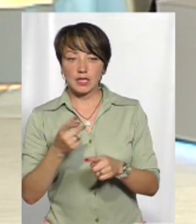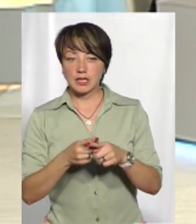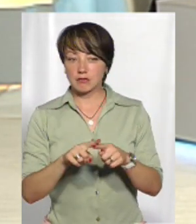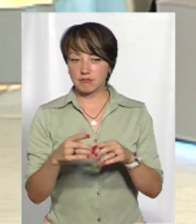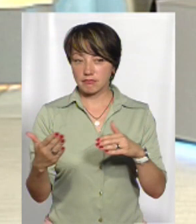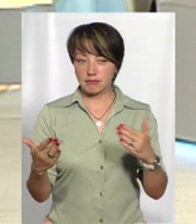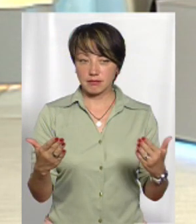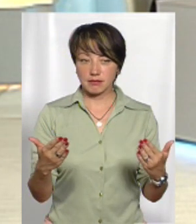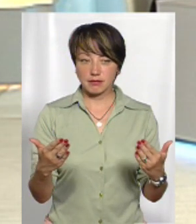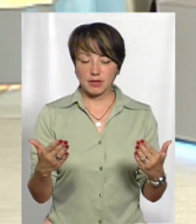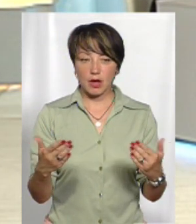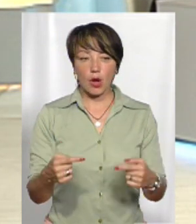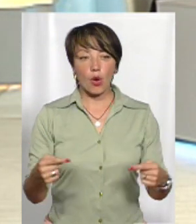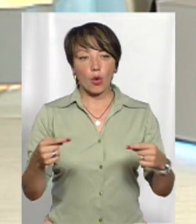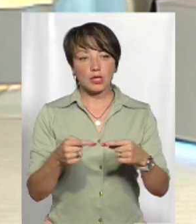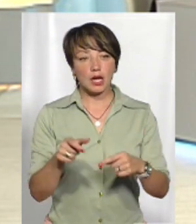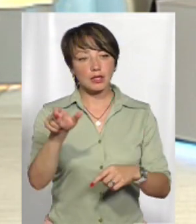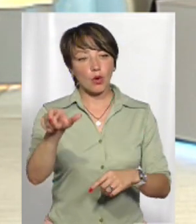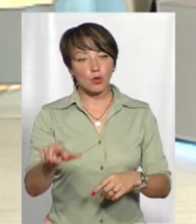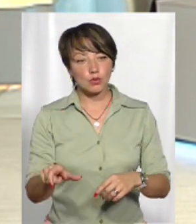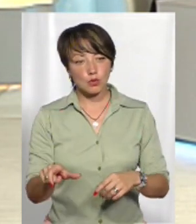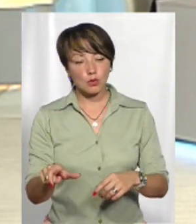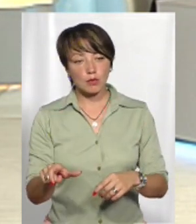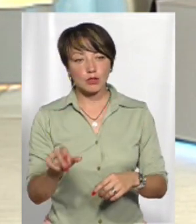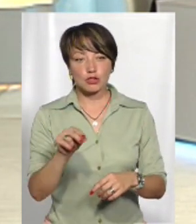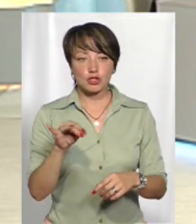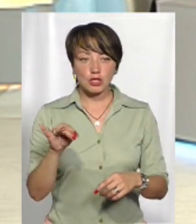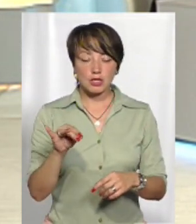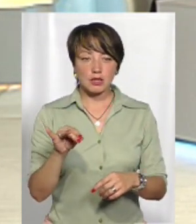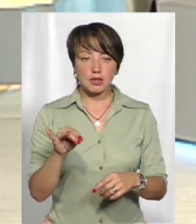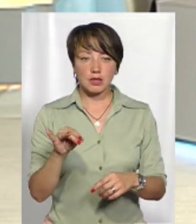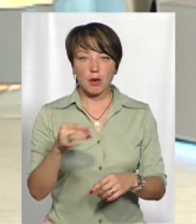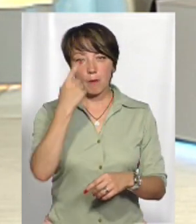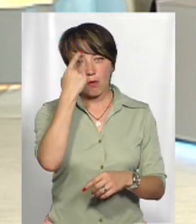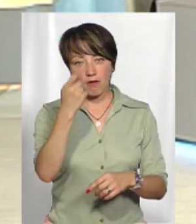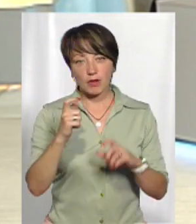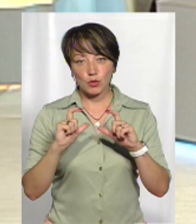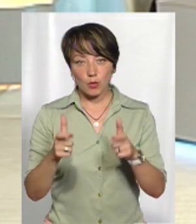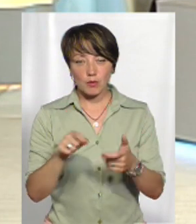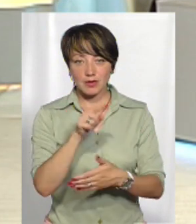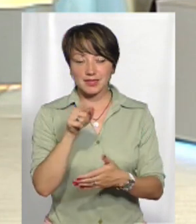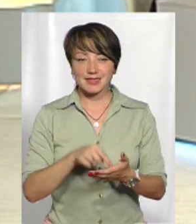Це якась конкретна особа, чи це приходять якісь повідомлення?